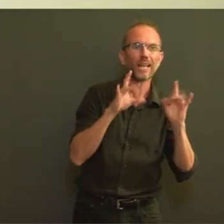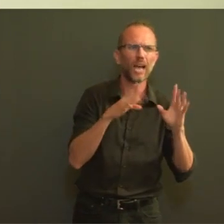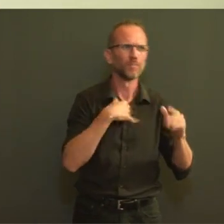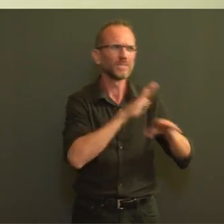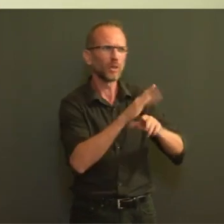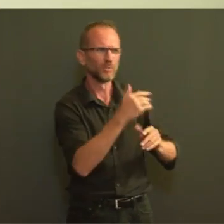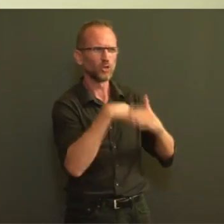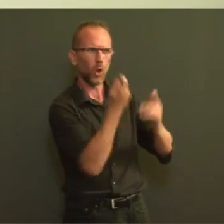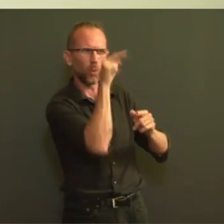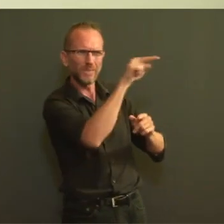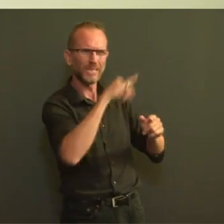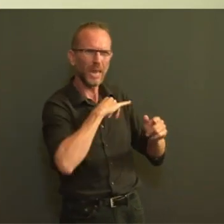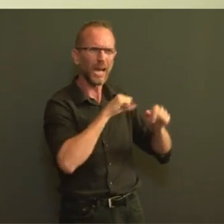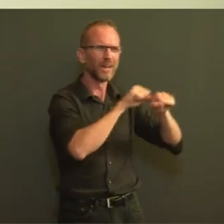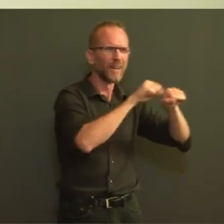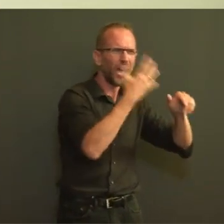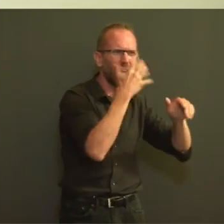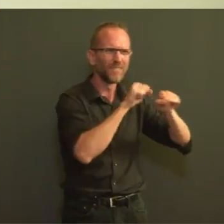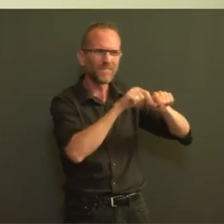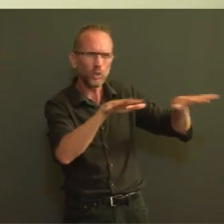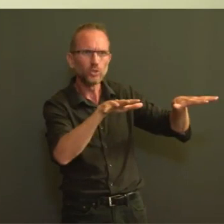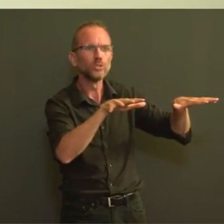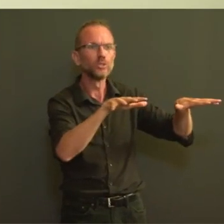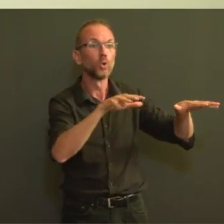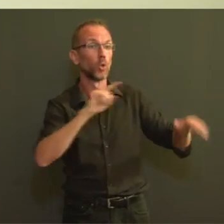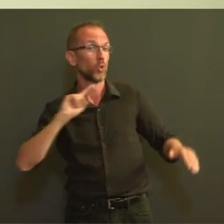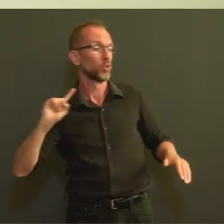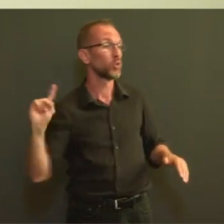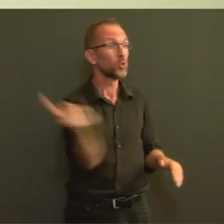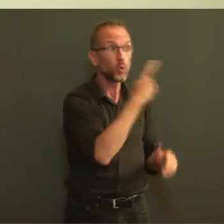ou d'autres organisations, n'est pas recommandé à ce stade.